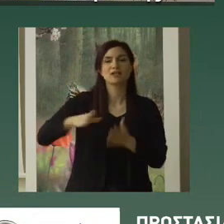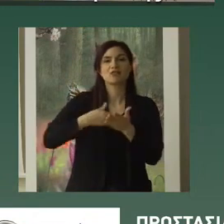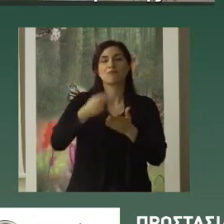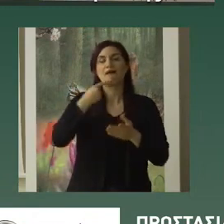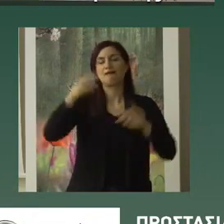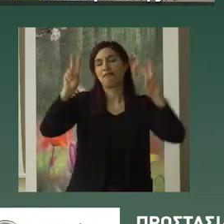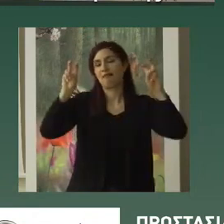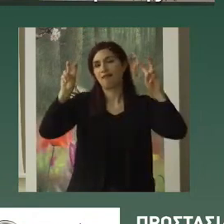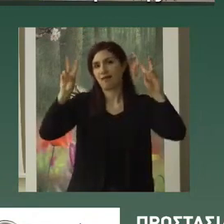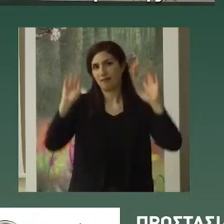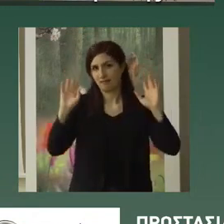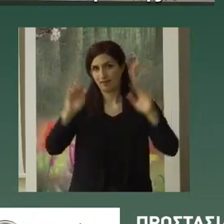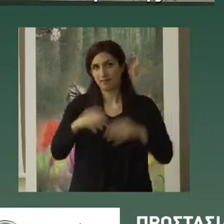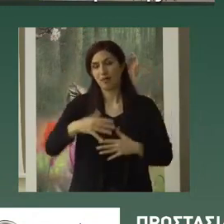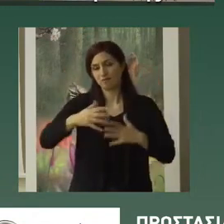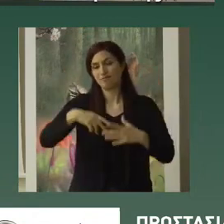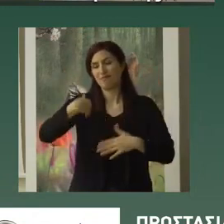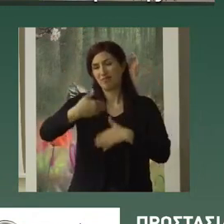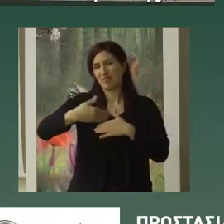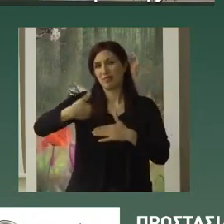άλλες,